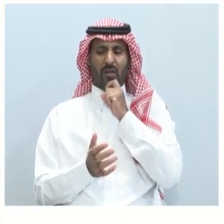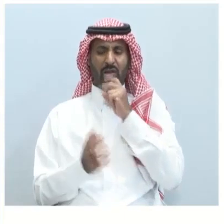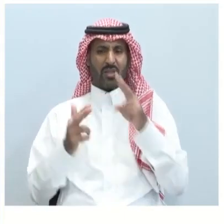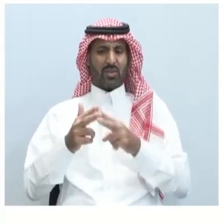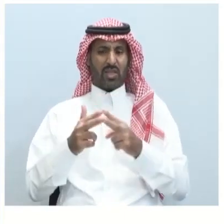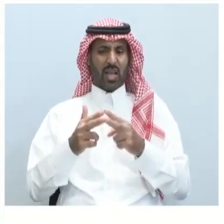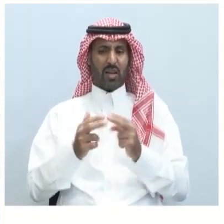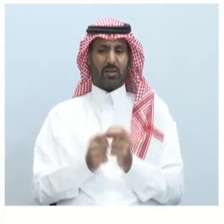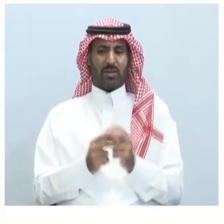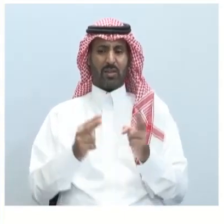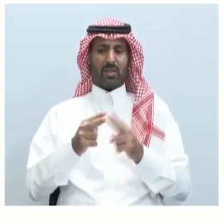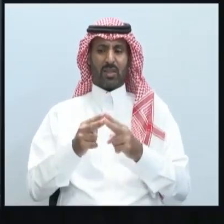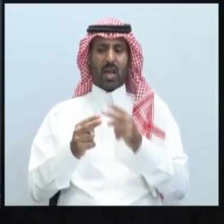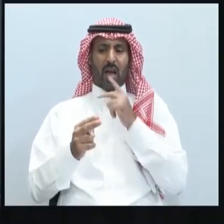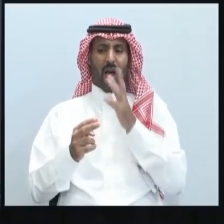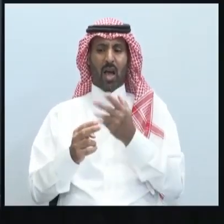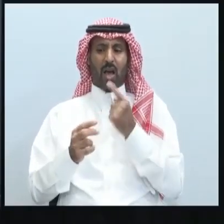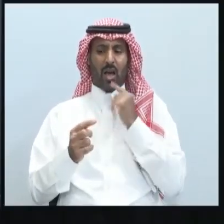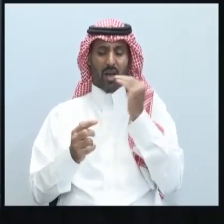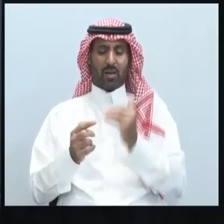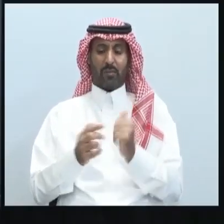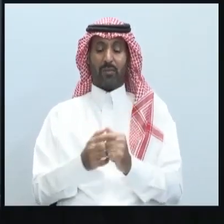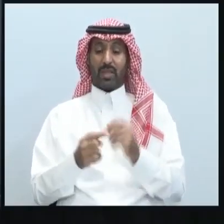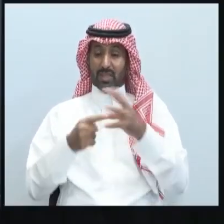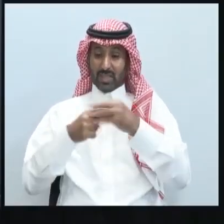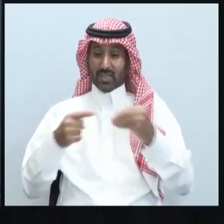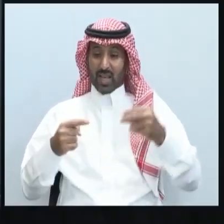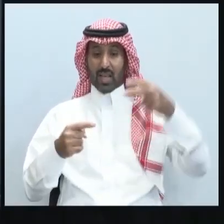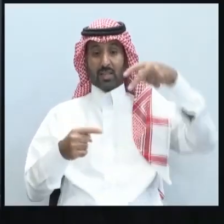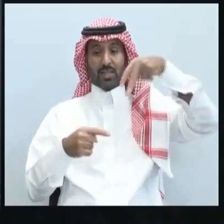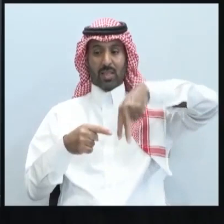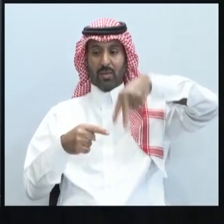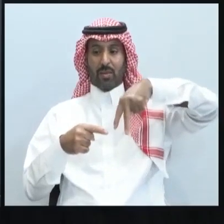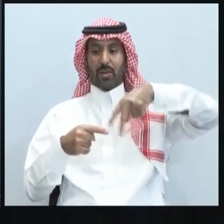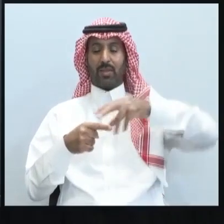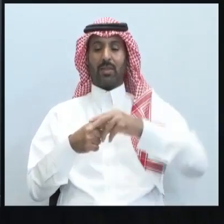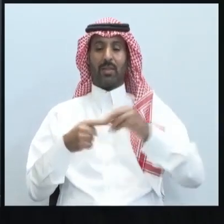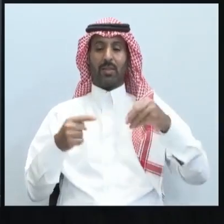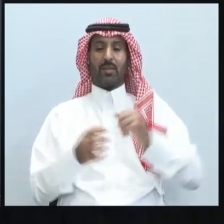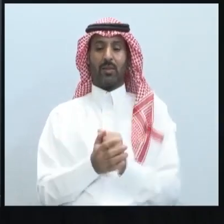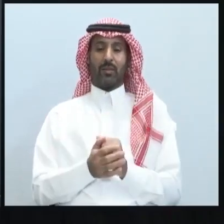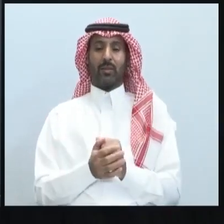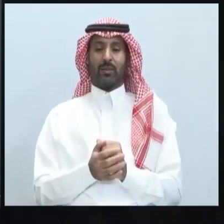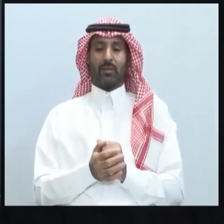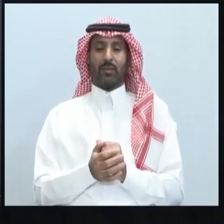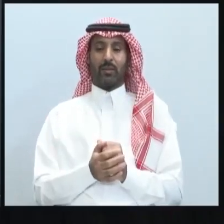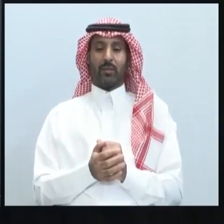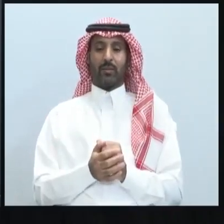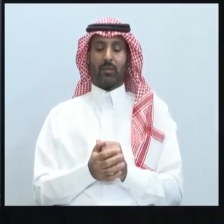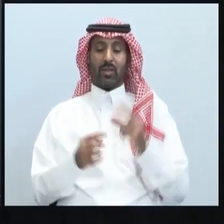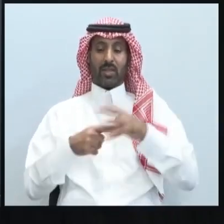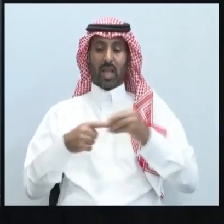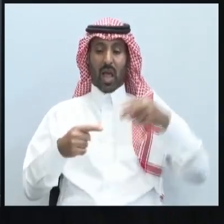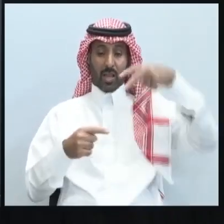للتيار الكهربائي هو الاقل قيمه في ثابت تاين الحمض بيكون كم 8.9 ضرب عشره اس سالب